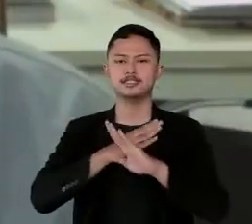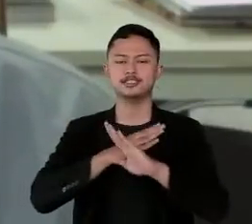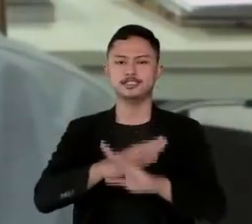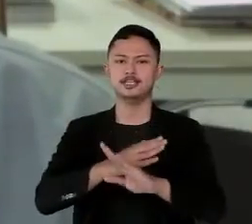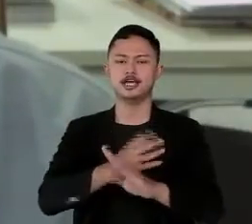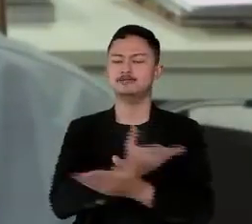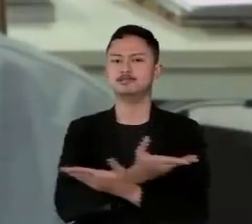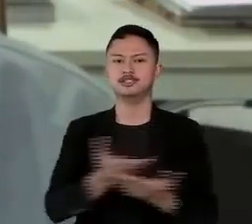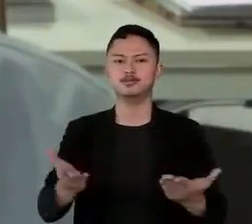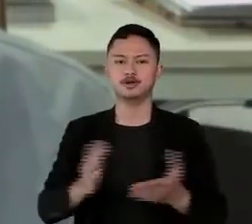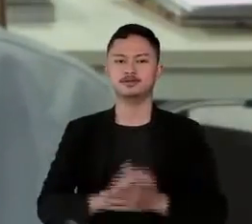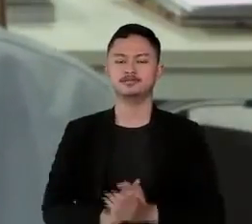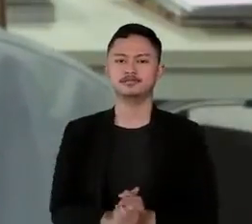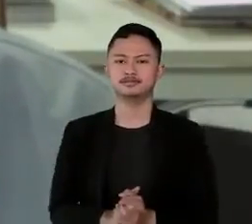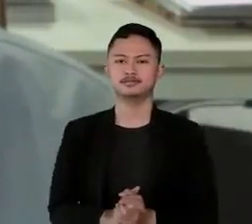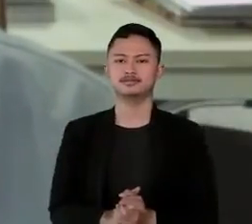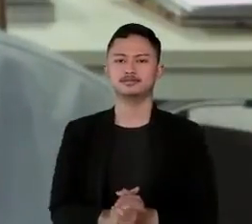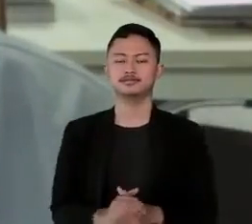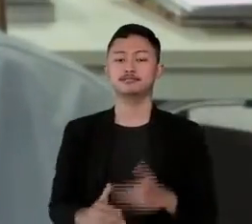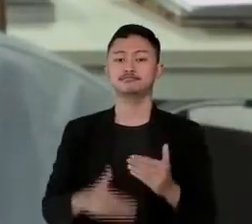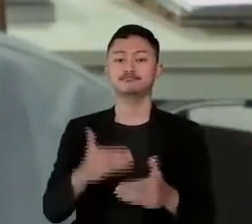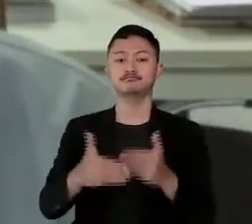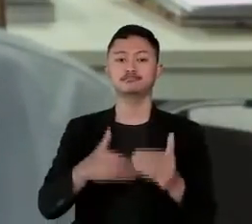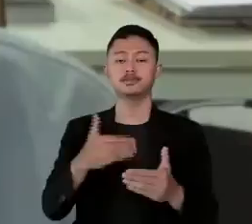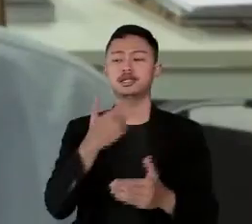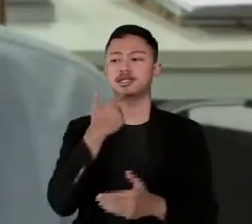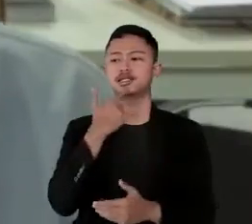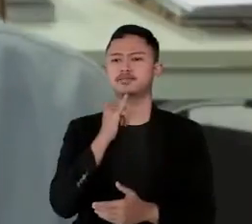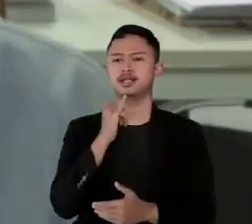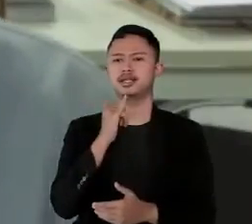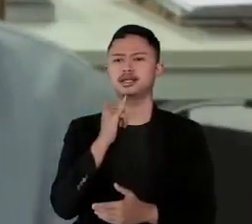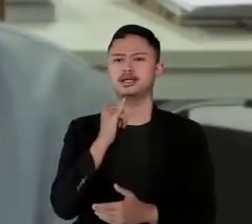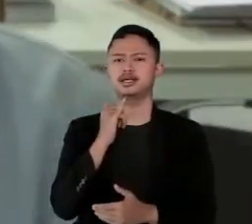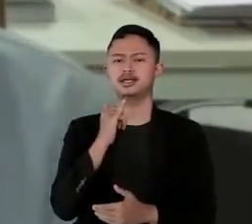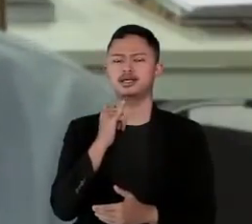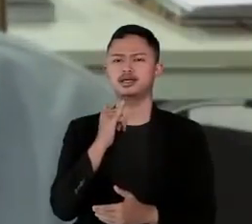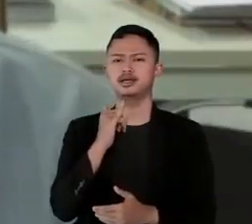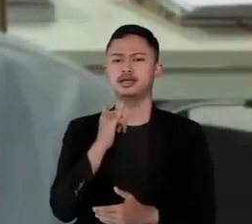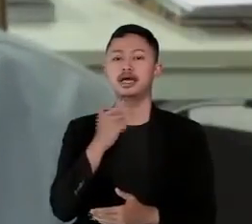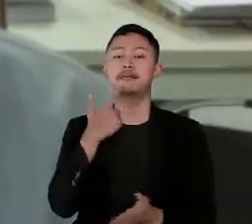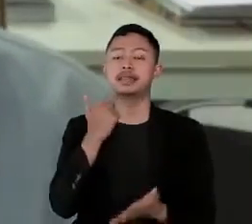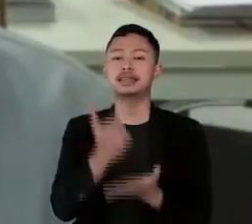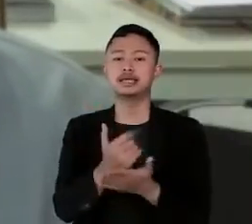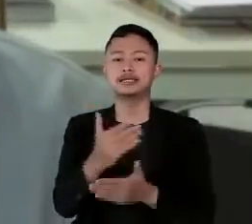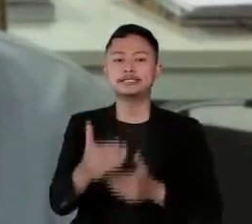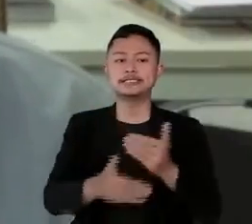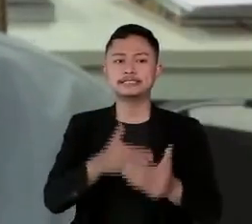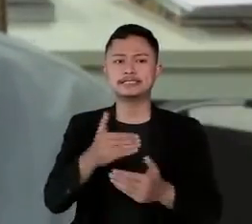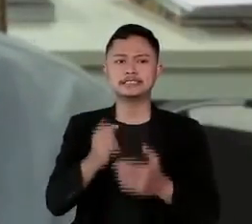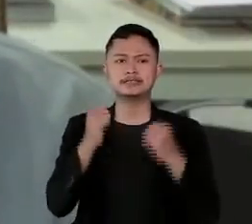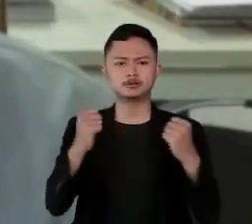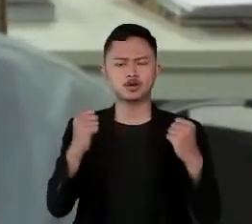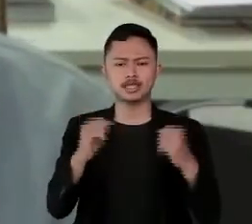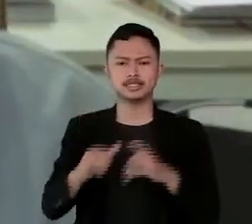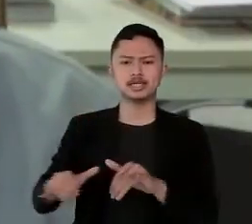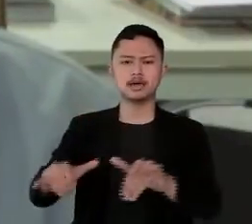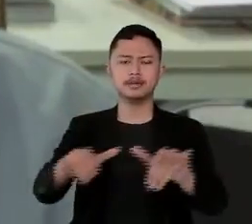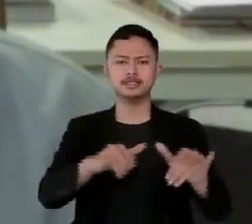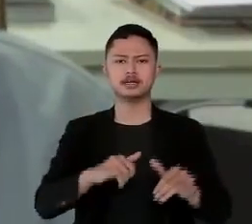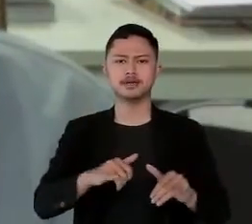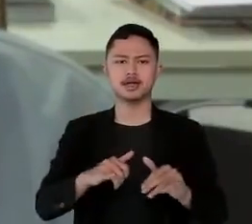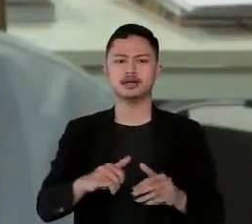risiko semua varian kemudian sehingga itu dia asal dilakukan dengan ketat dan bersama-sama